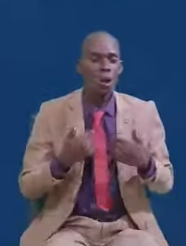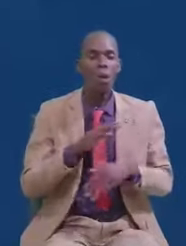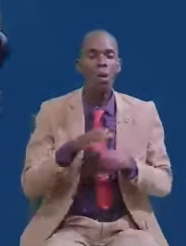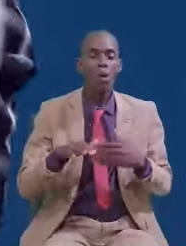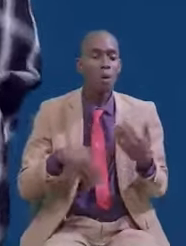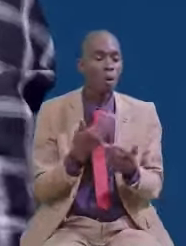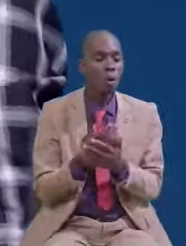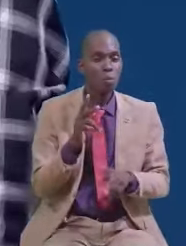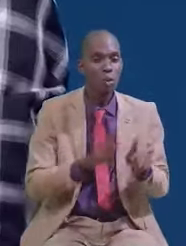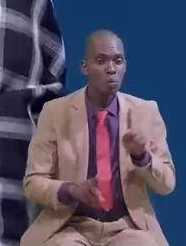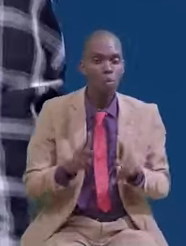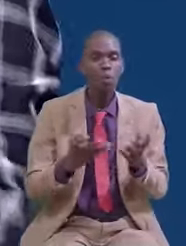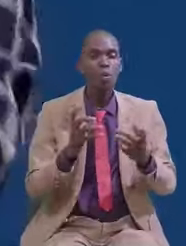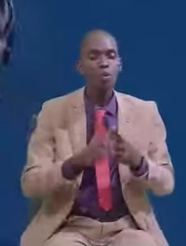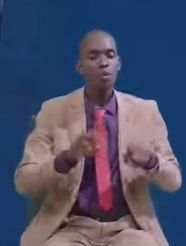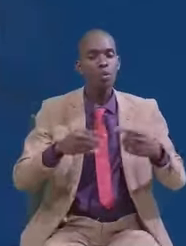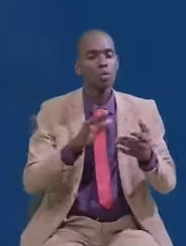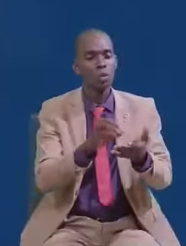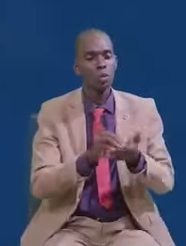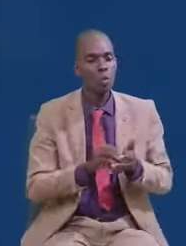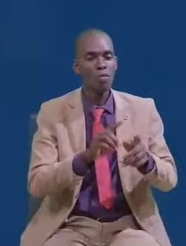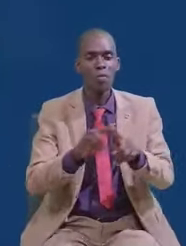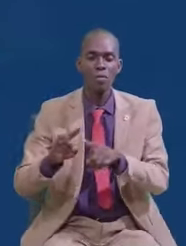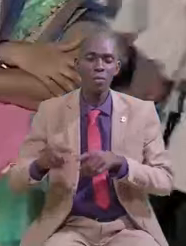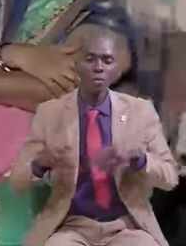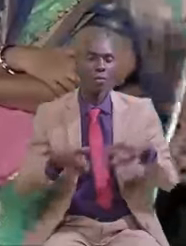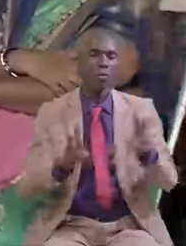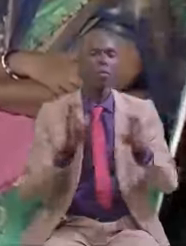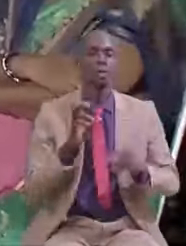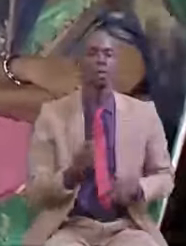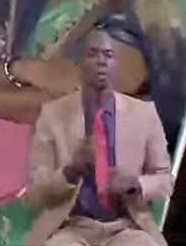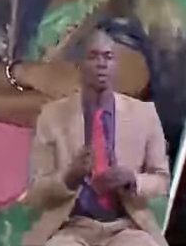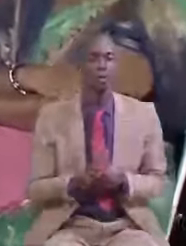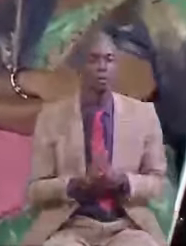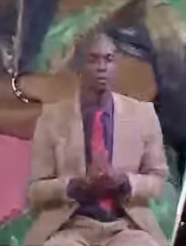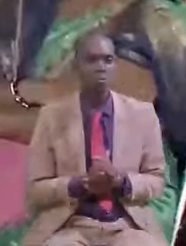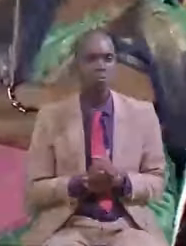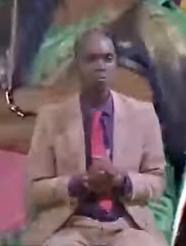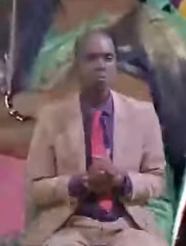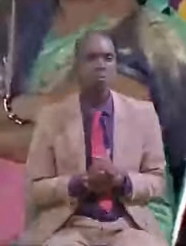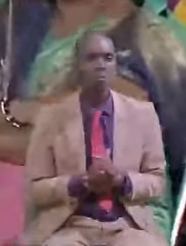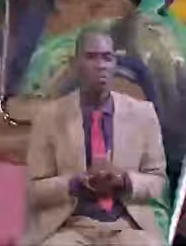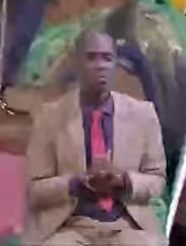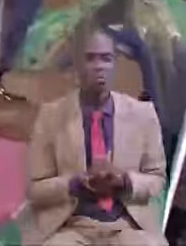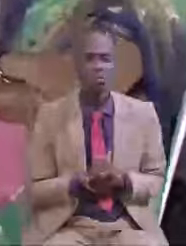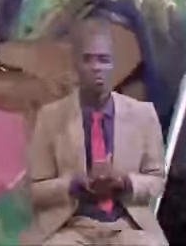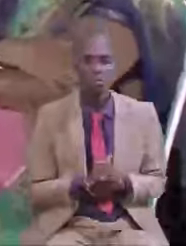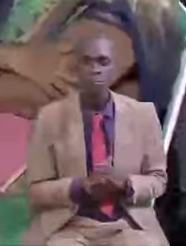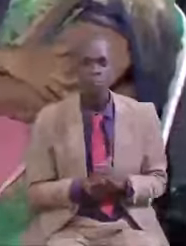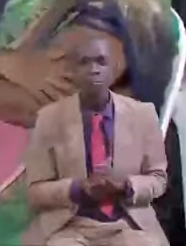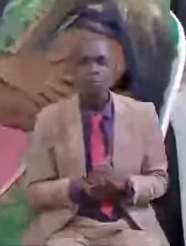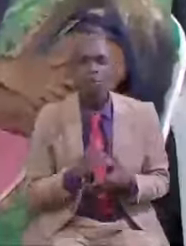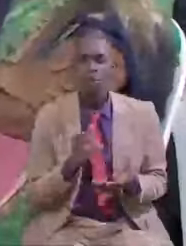Le monde est regorgé de ses habitants qui veulent suivre leur voie. C'est ainsi qu'on a des